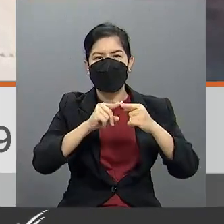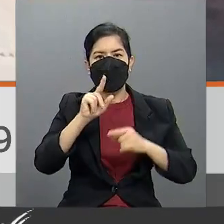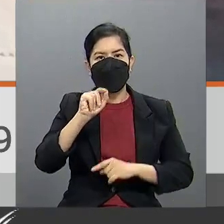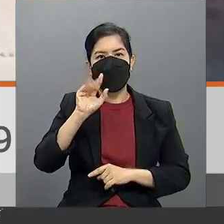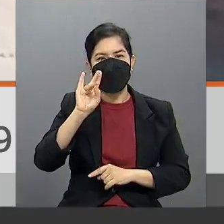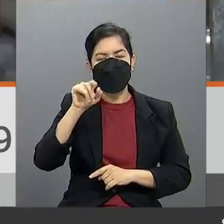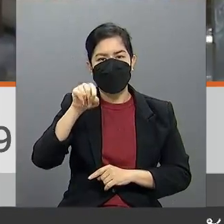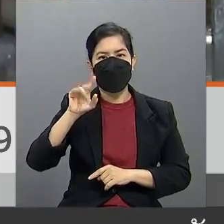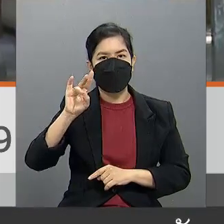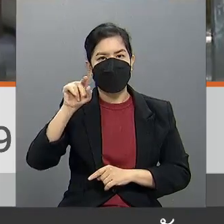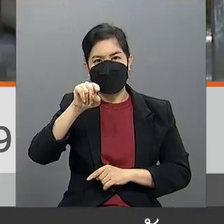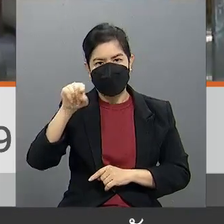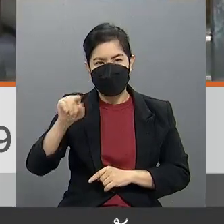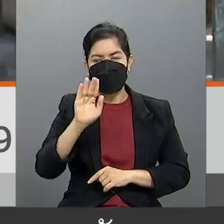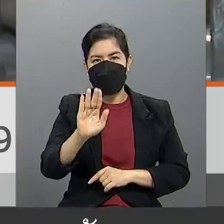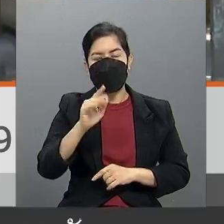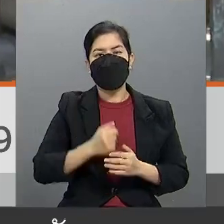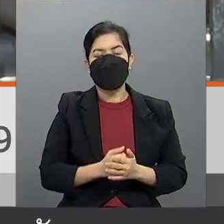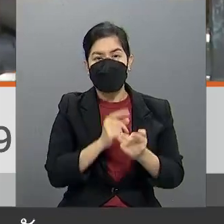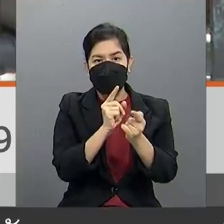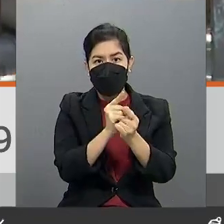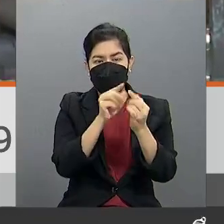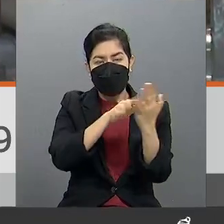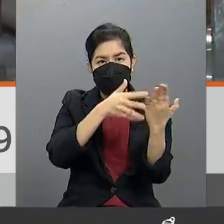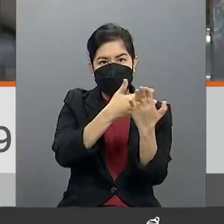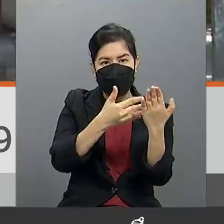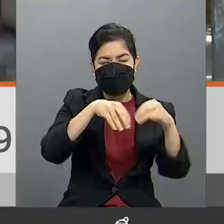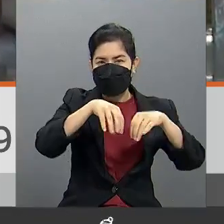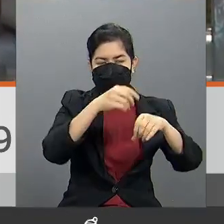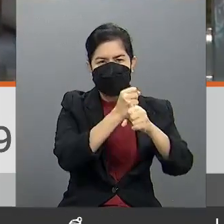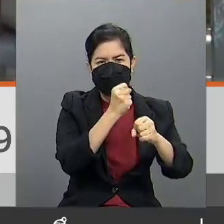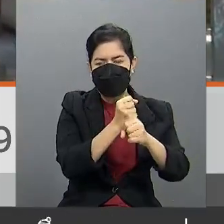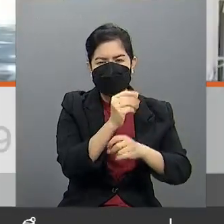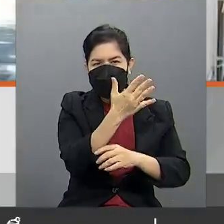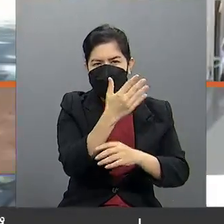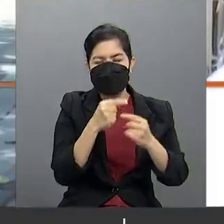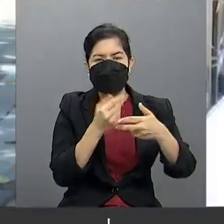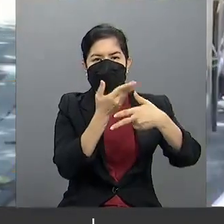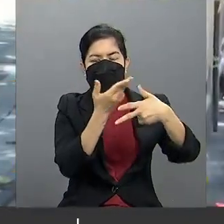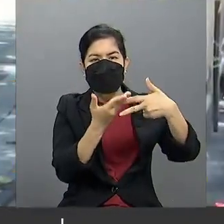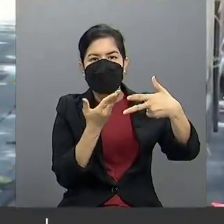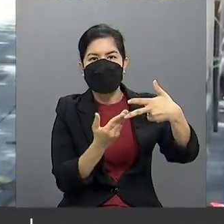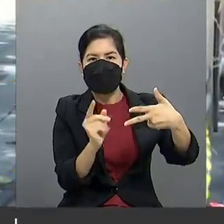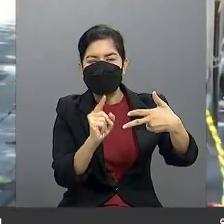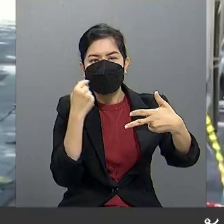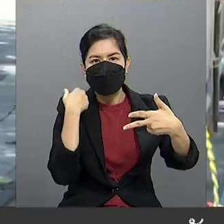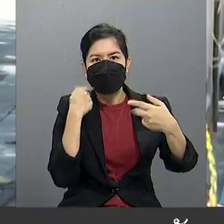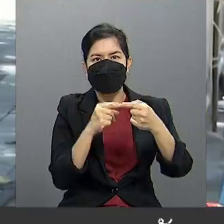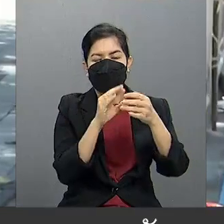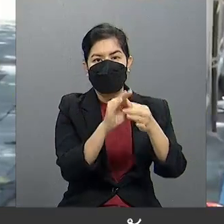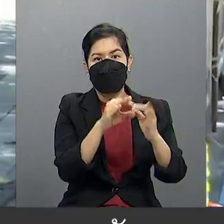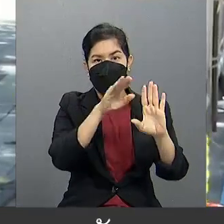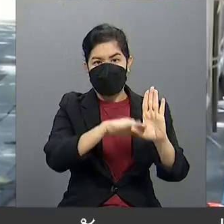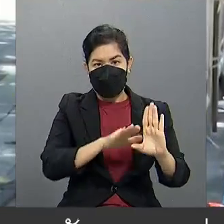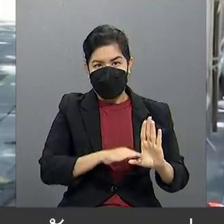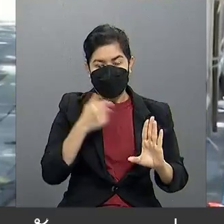ค่ะโดยเพราะว่ามาตรการที่ไม่ได้ดำเนินการมากที่สุด3อันดับแรกนะคะก็คือการลงทะเบียนการควบคุมจำนวน